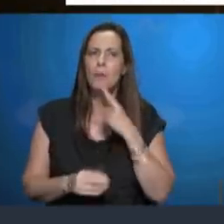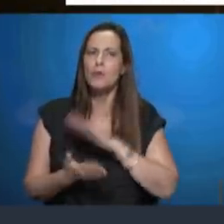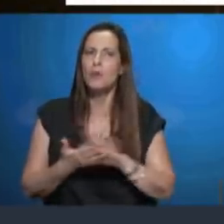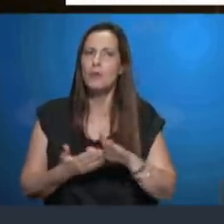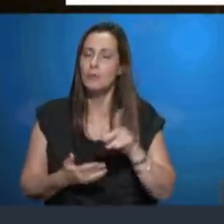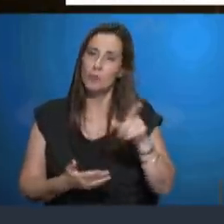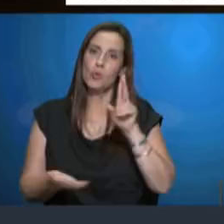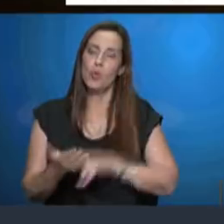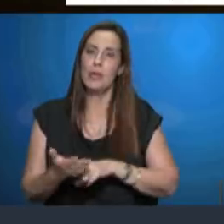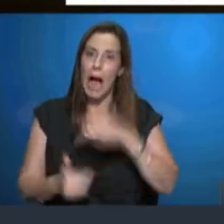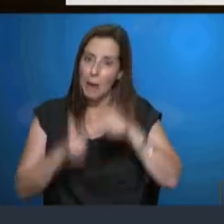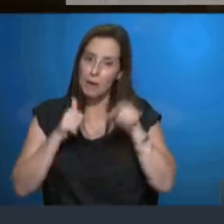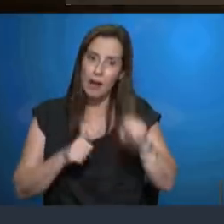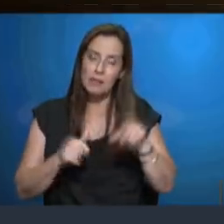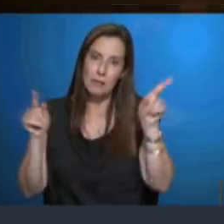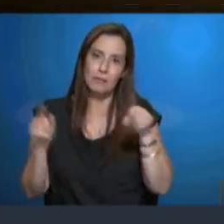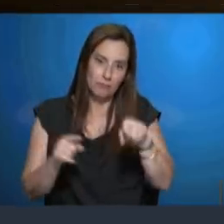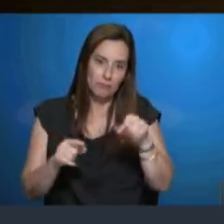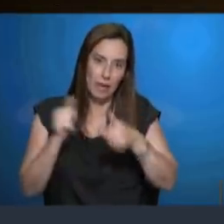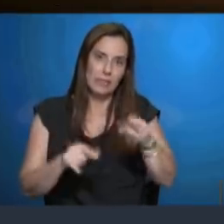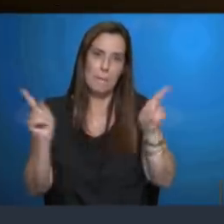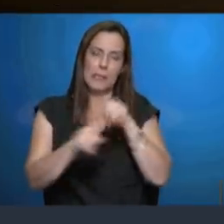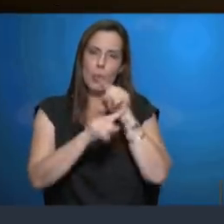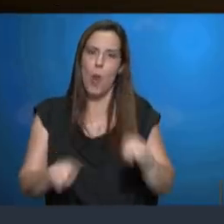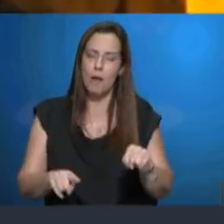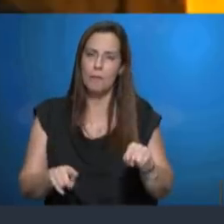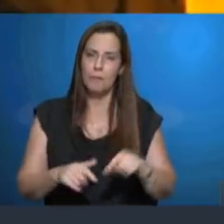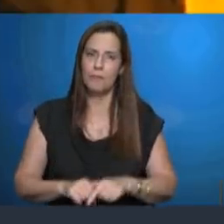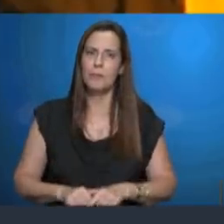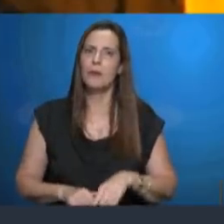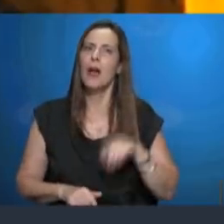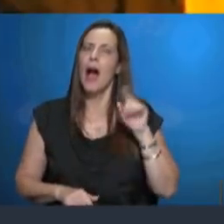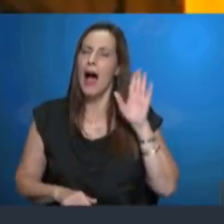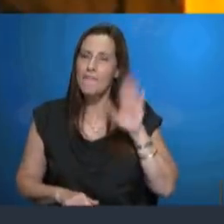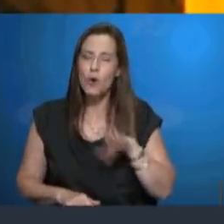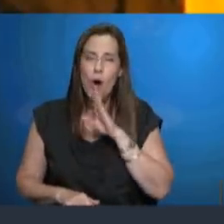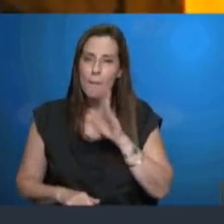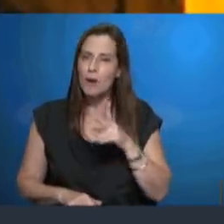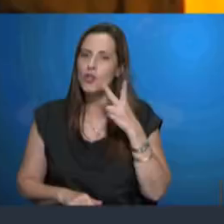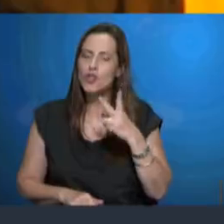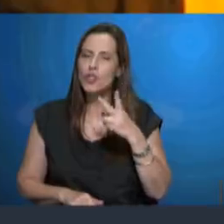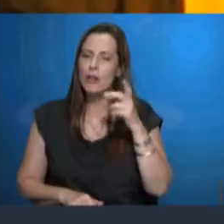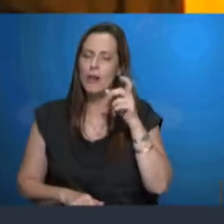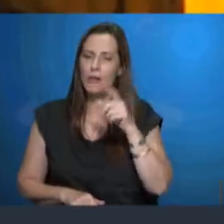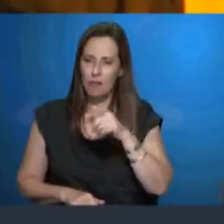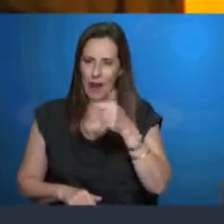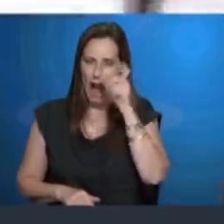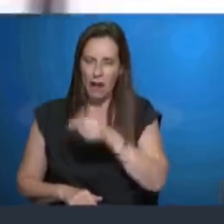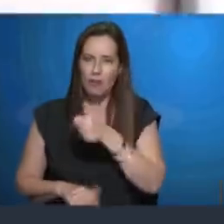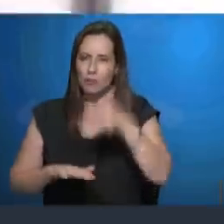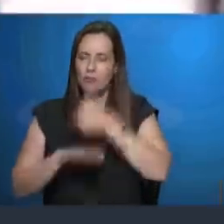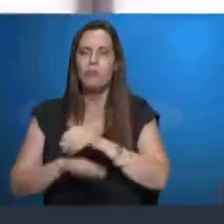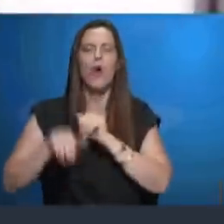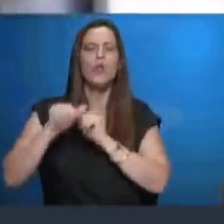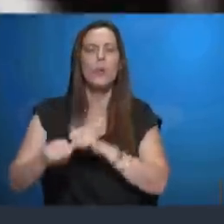הבחור צודק. המכרז הזה פסול. על אף הבעיה הטכנית, שני אנשי הקואליציה של הבוטבול מצביעים